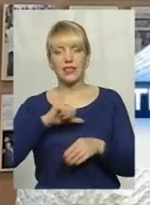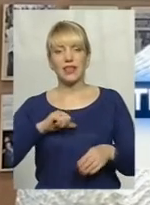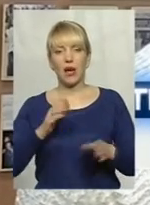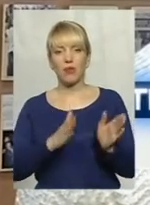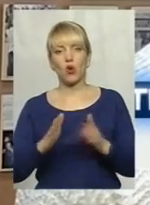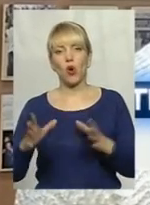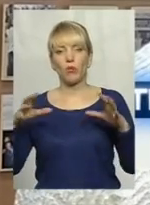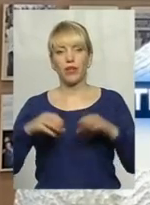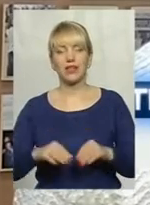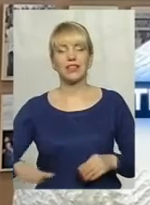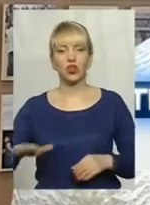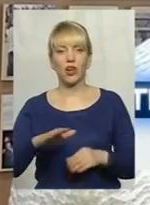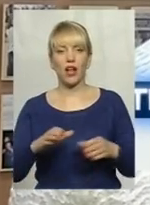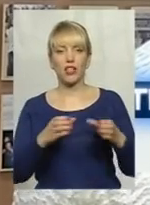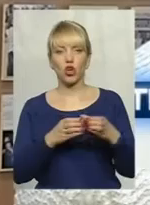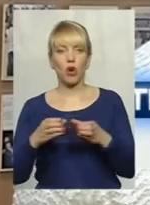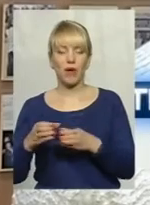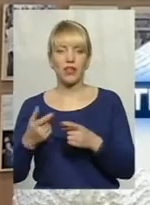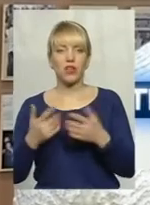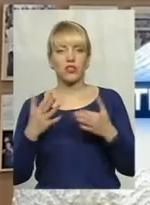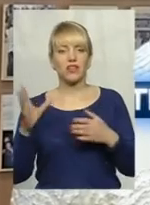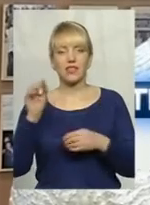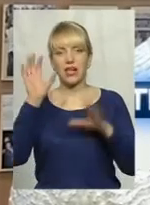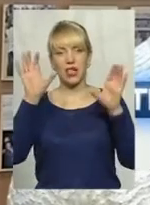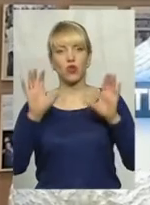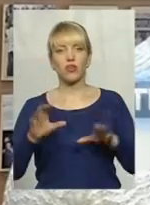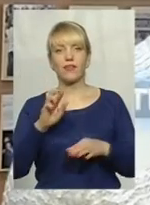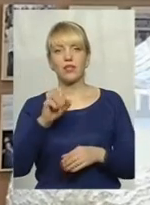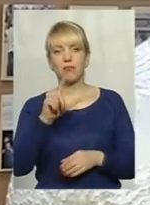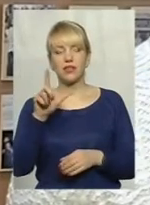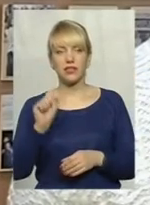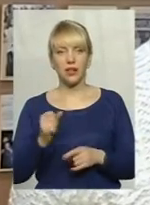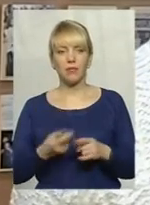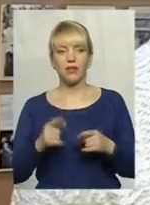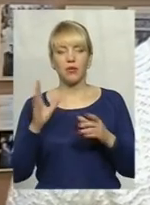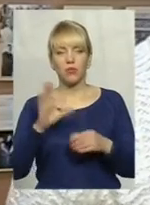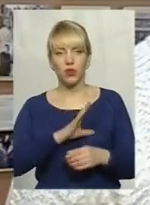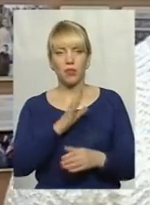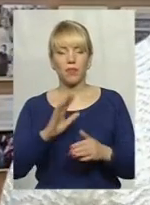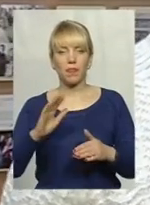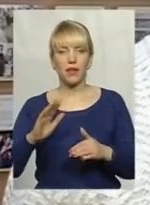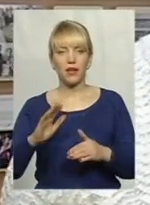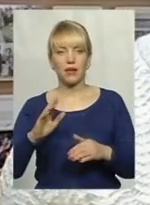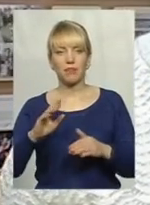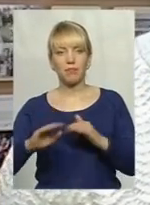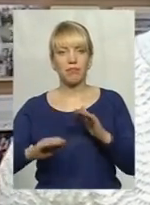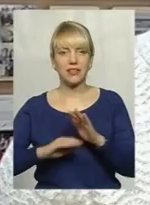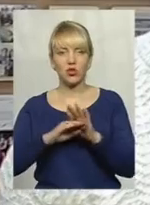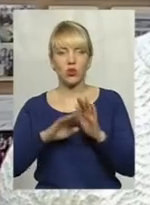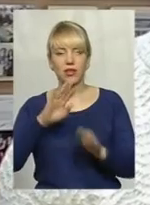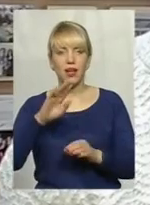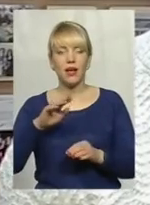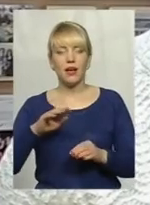об'єднаних територіальних громад, оскільки вся законодавча база ще якби підстроєна під адміністрації і сільські ради, які